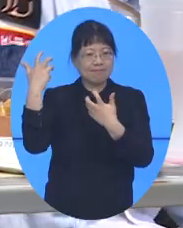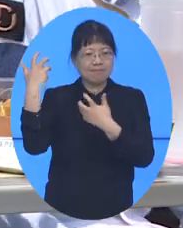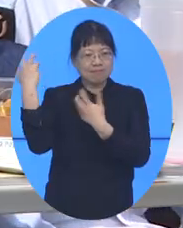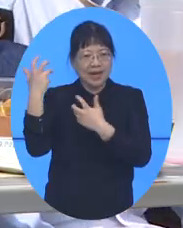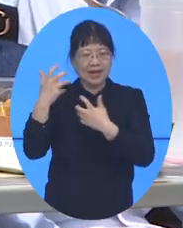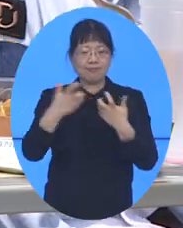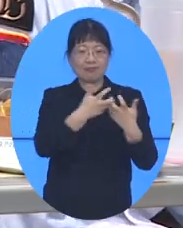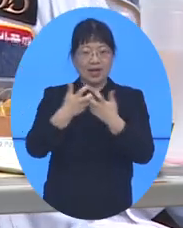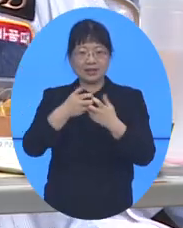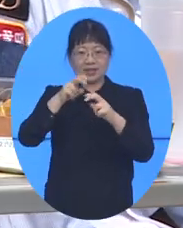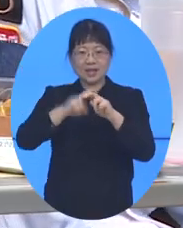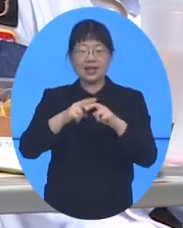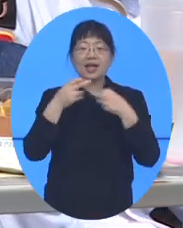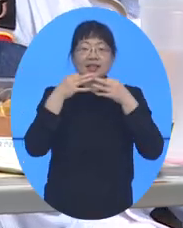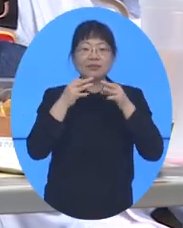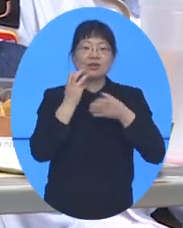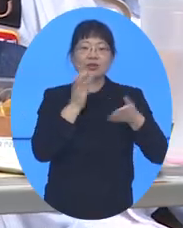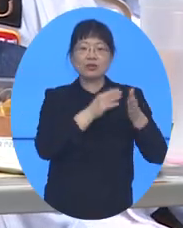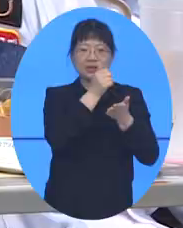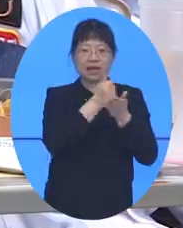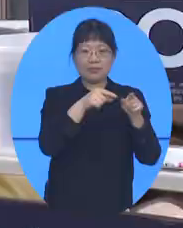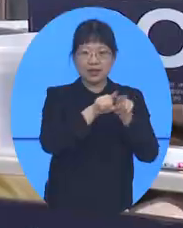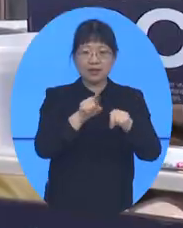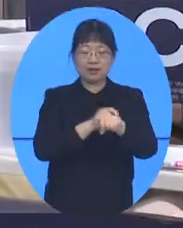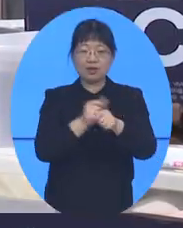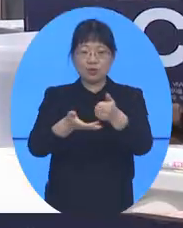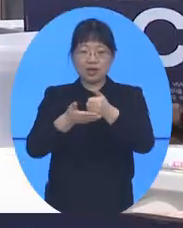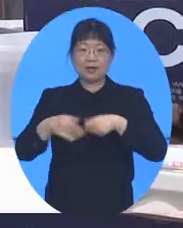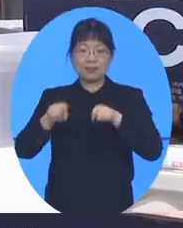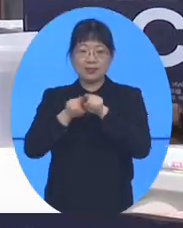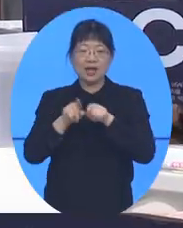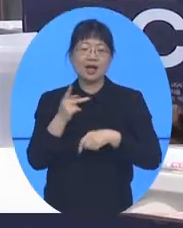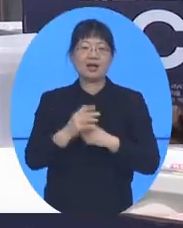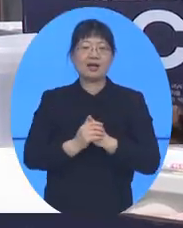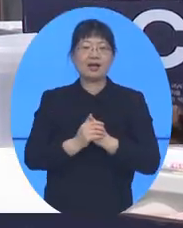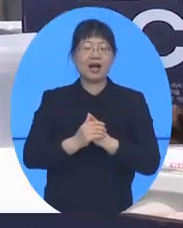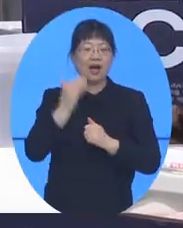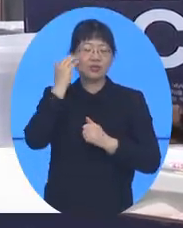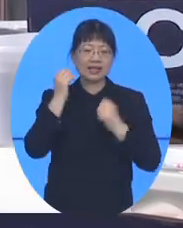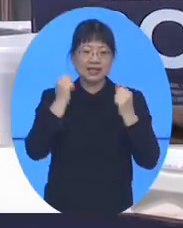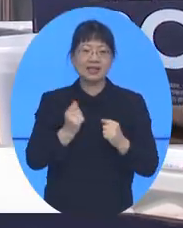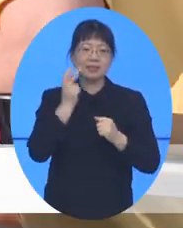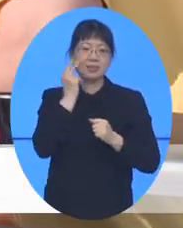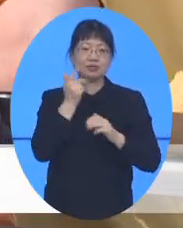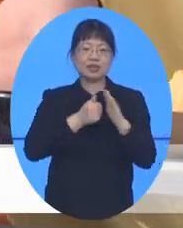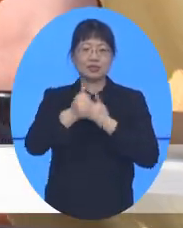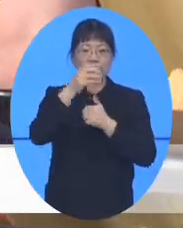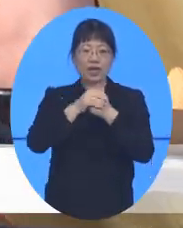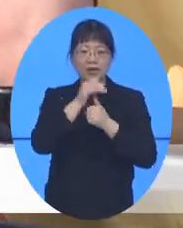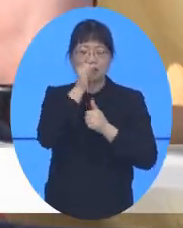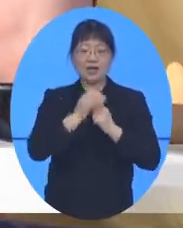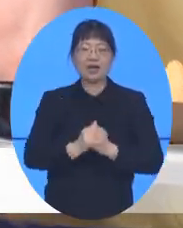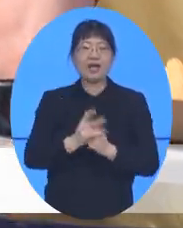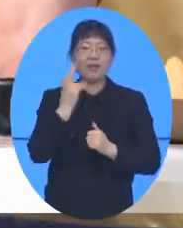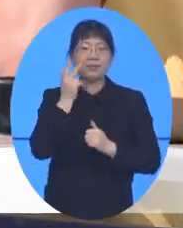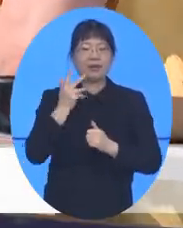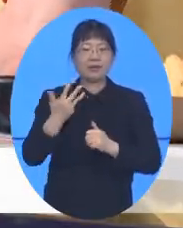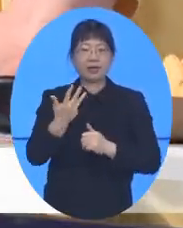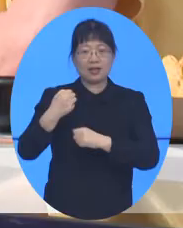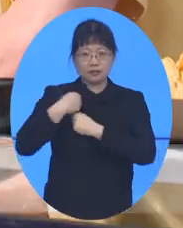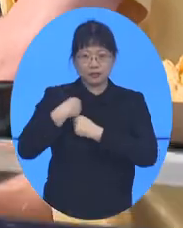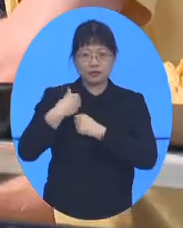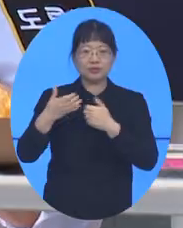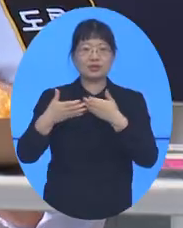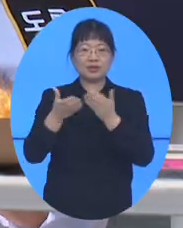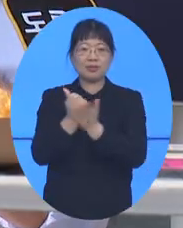경기도지사도 자리했습니다. 특별한 손님들과 함께했는데 바로 필립 골드버그 주한 미국 대사와 윌라드 벌러슨 미 8군